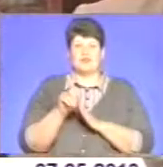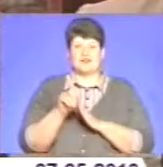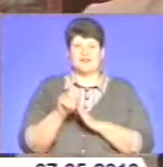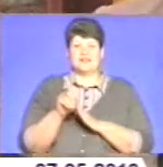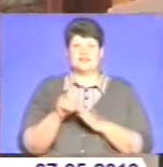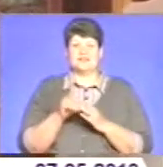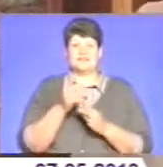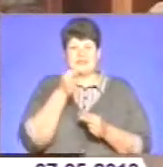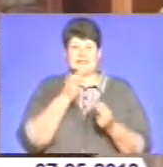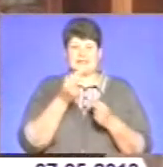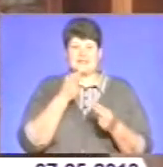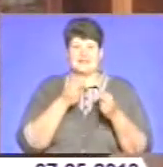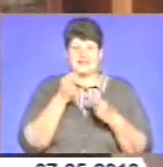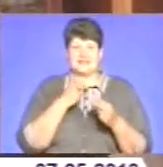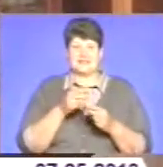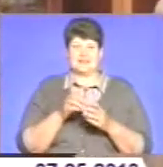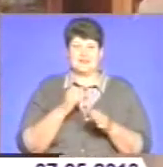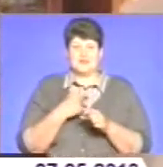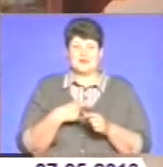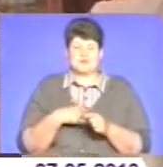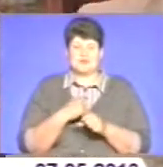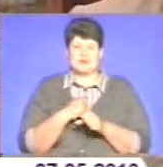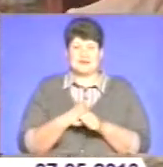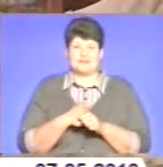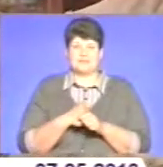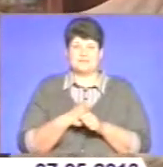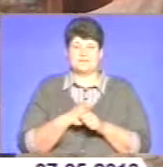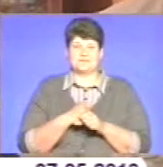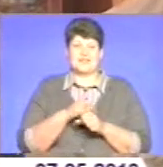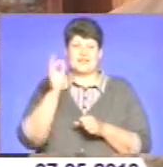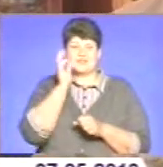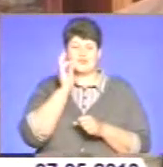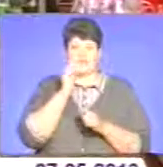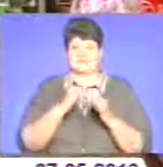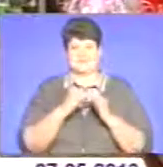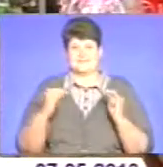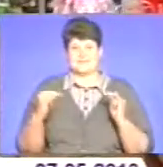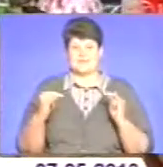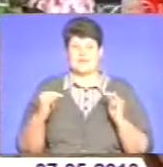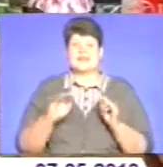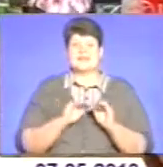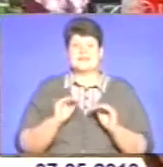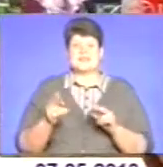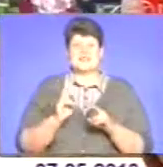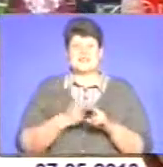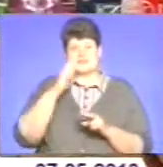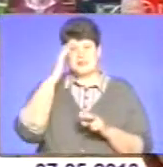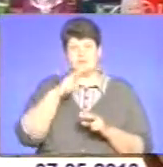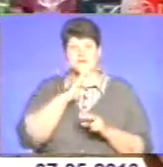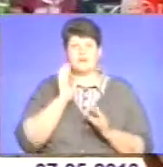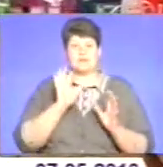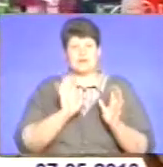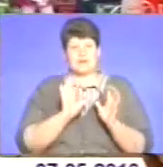за столами, почали собі зробити такі, як солодкий стіл. Діти, позбавлені батьківського піклування,